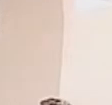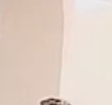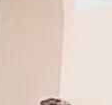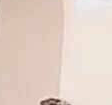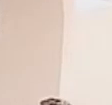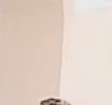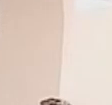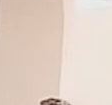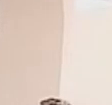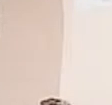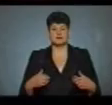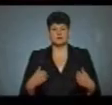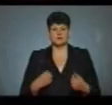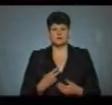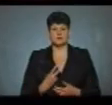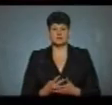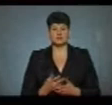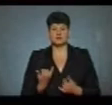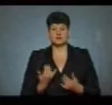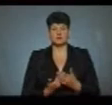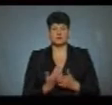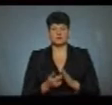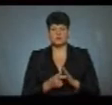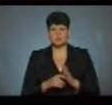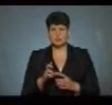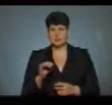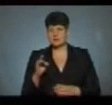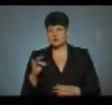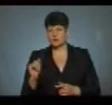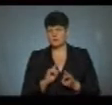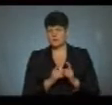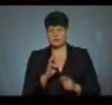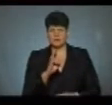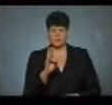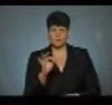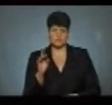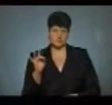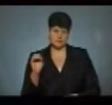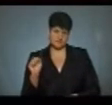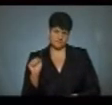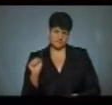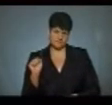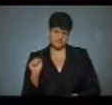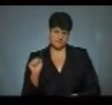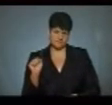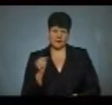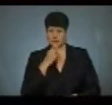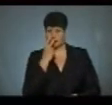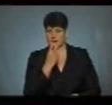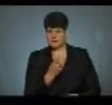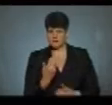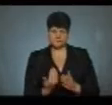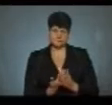Вітаю глядачів телеканалу «Я Тернопіль». В ефірі новини. У студії Богдана Сарабун, сурдопереклад Надія Коцовська. Дивіться